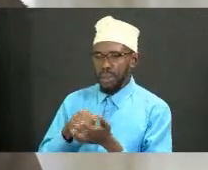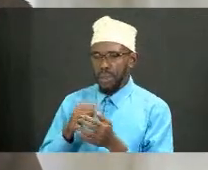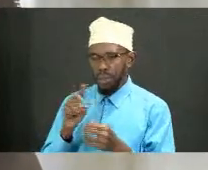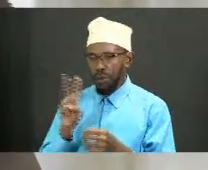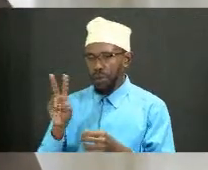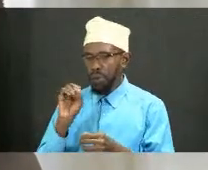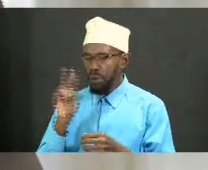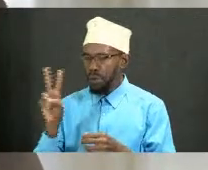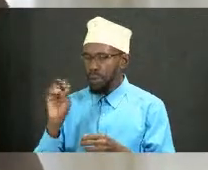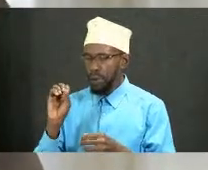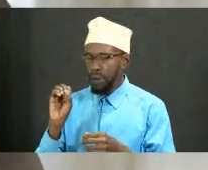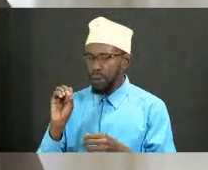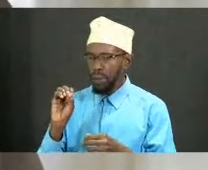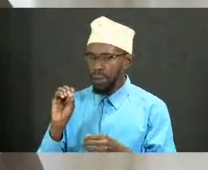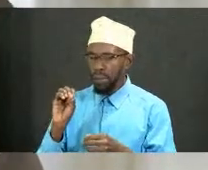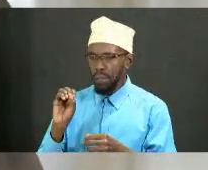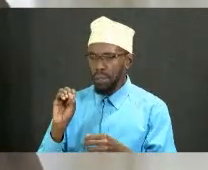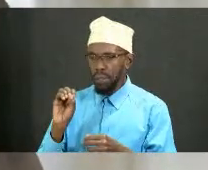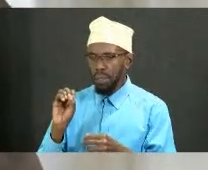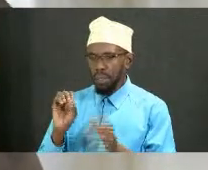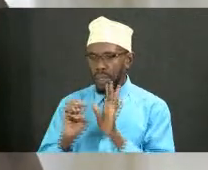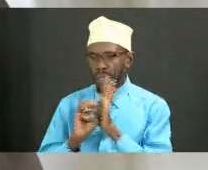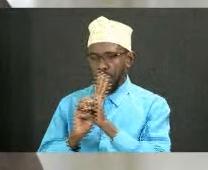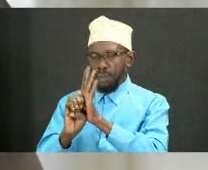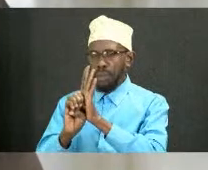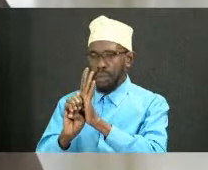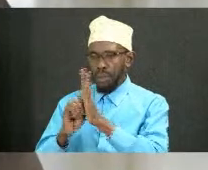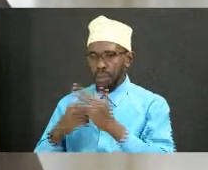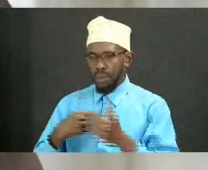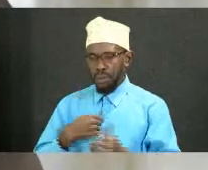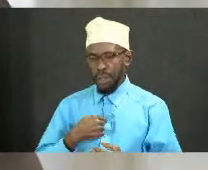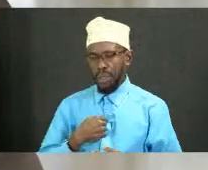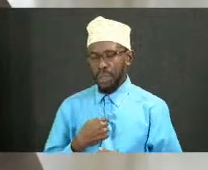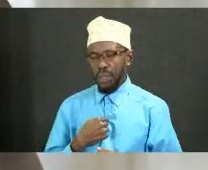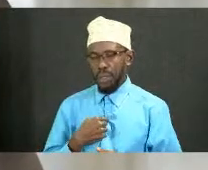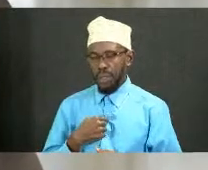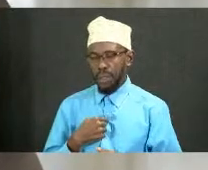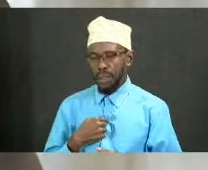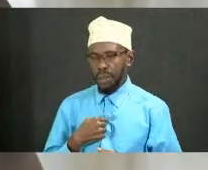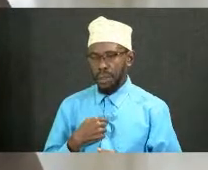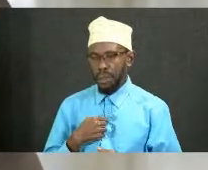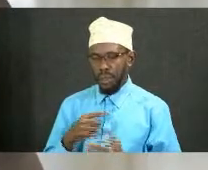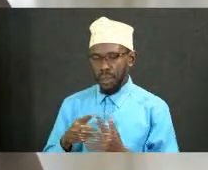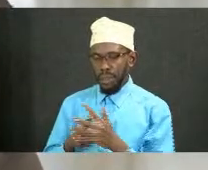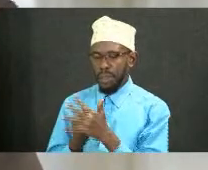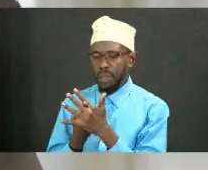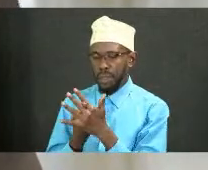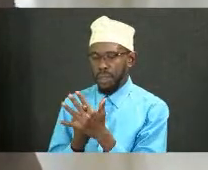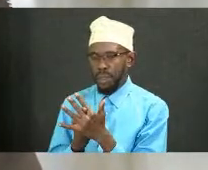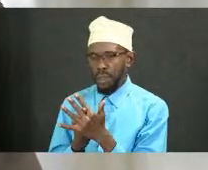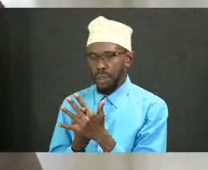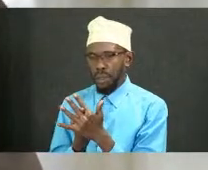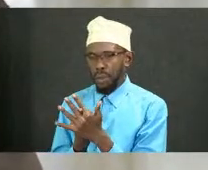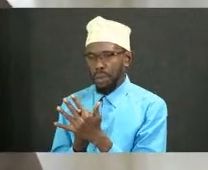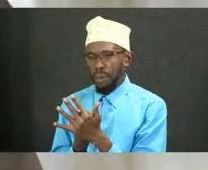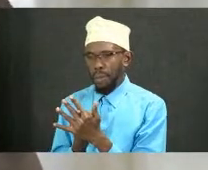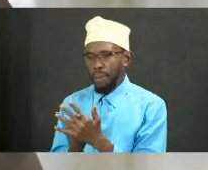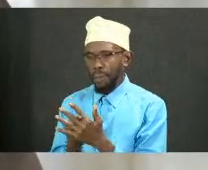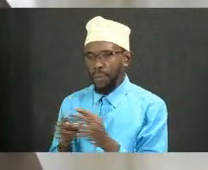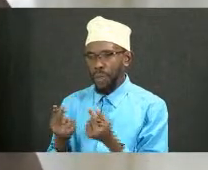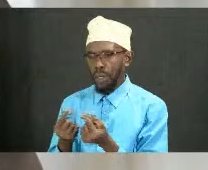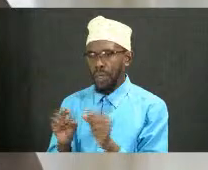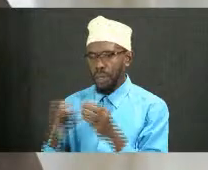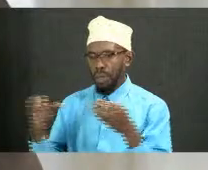ukiangalia 2020 naweza patiana mfano. Mimi ni mwanzilishi wa